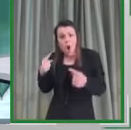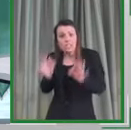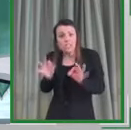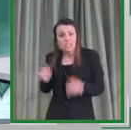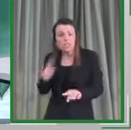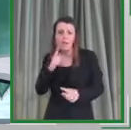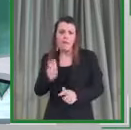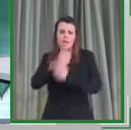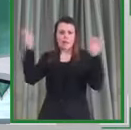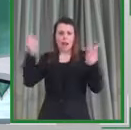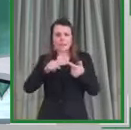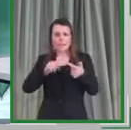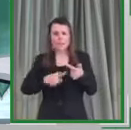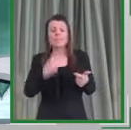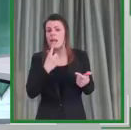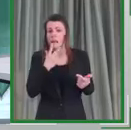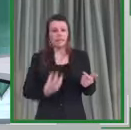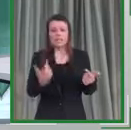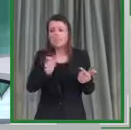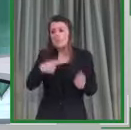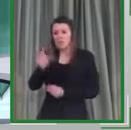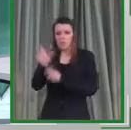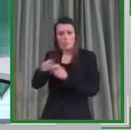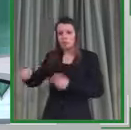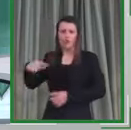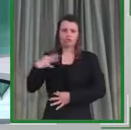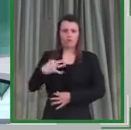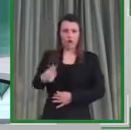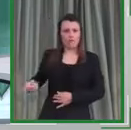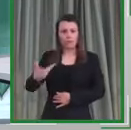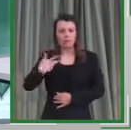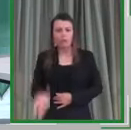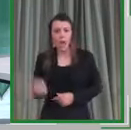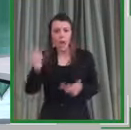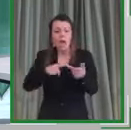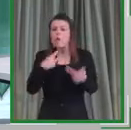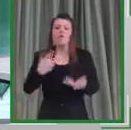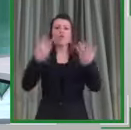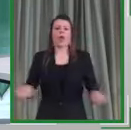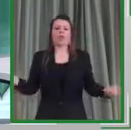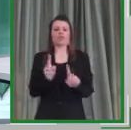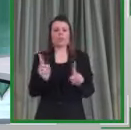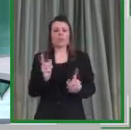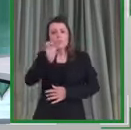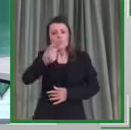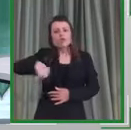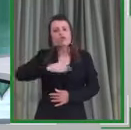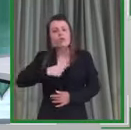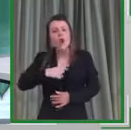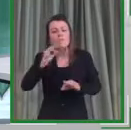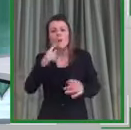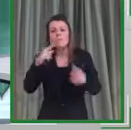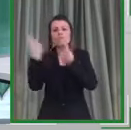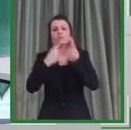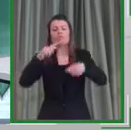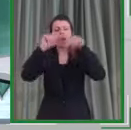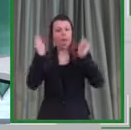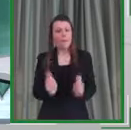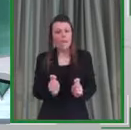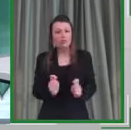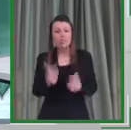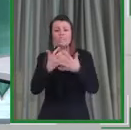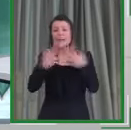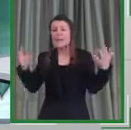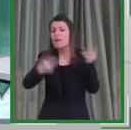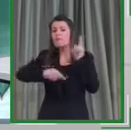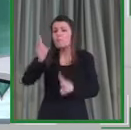soffrono e inaccettabile per chi come noi di fronte alla più grande emergenza dell'epoca moderno ha